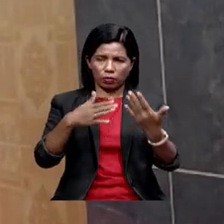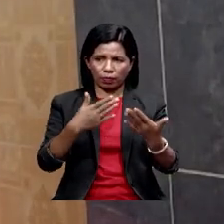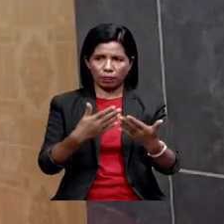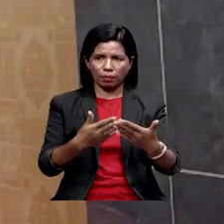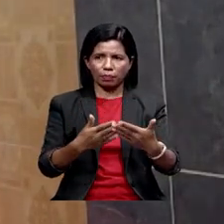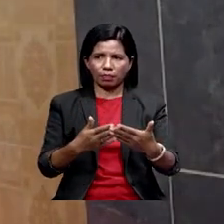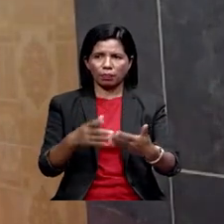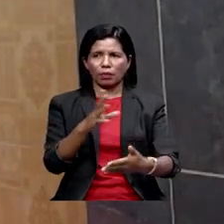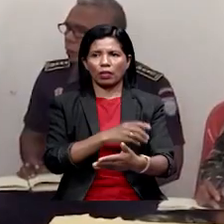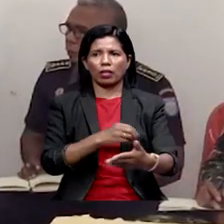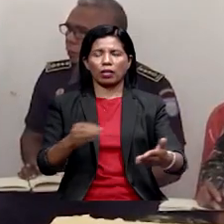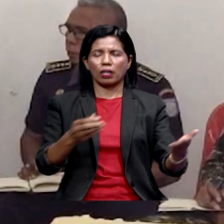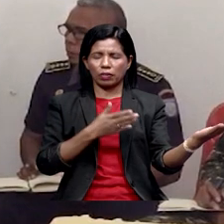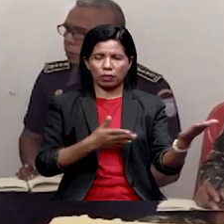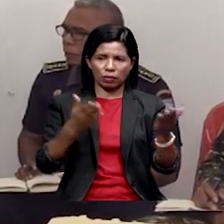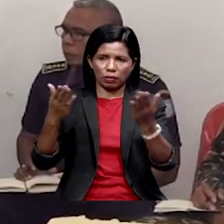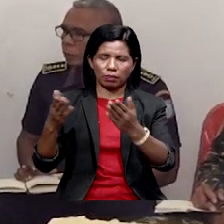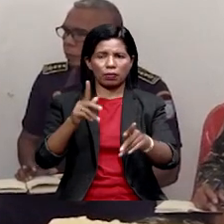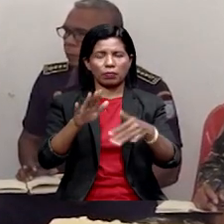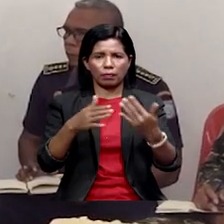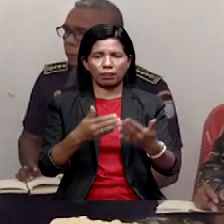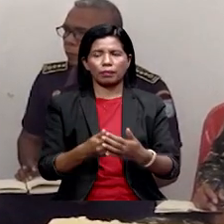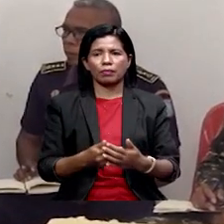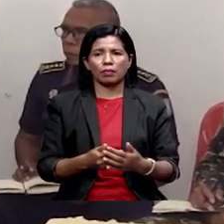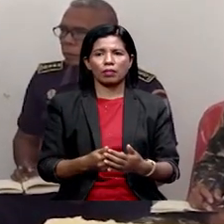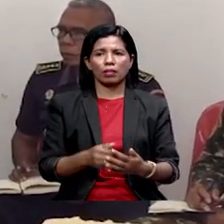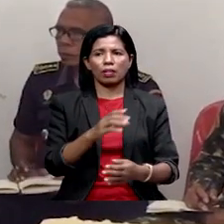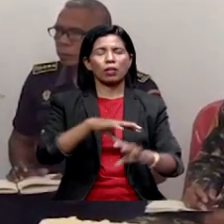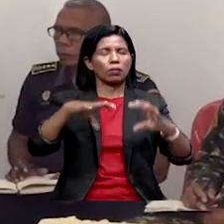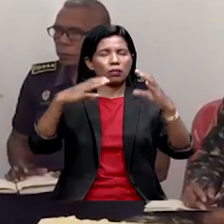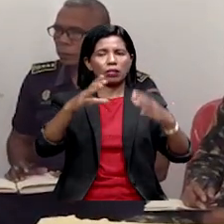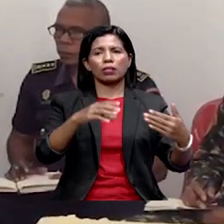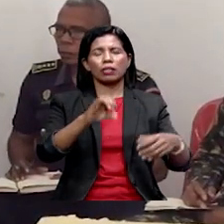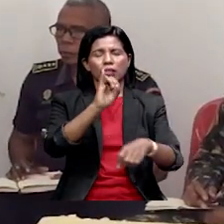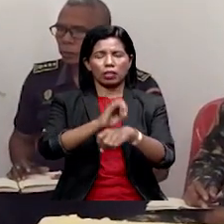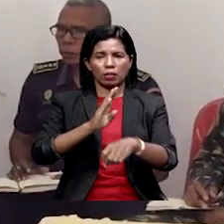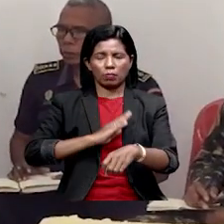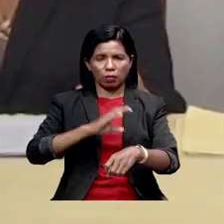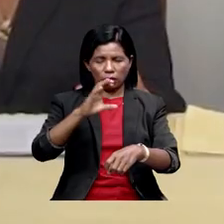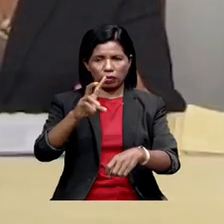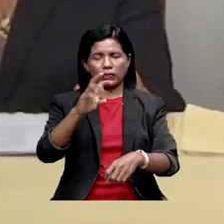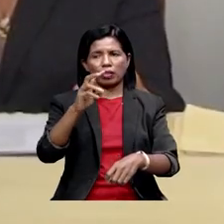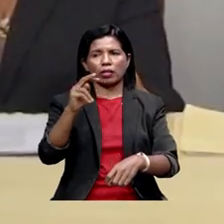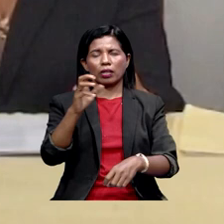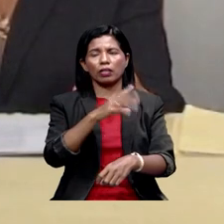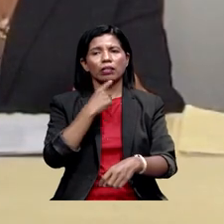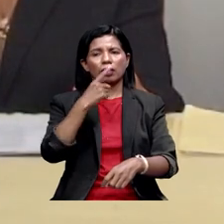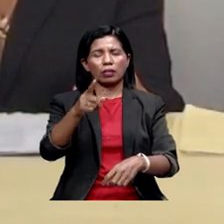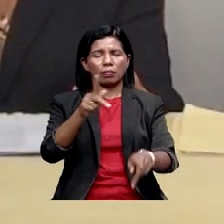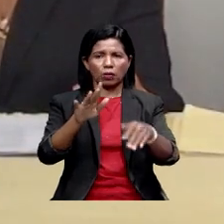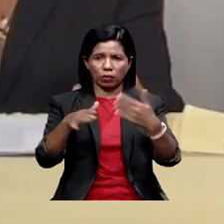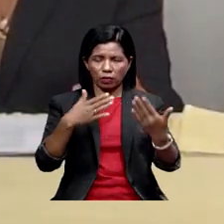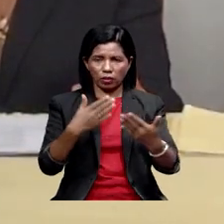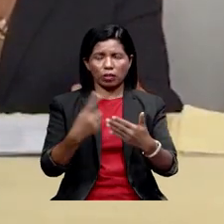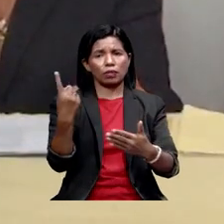natu transporti tani estransi. Koordinadora Jeral Komisang Organizadora Diocese Baucau Veneranda Lemos apela ba peregrino sira